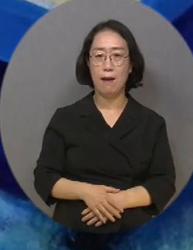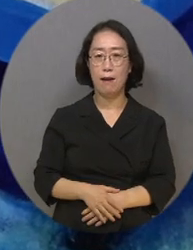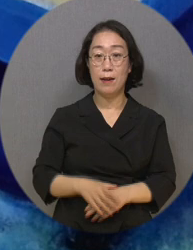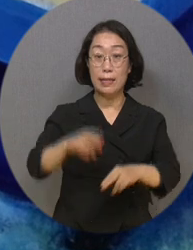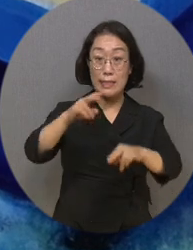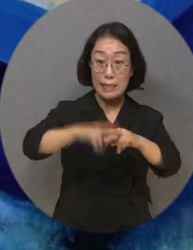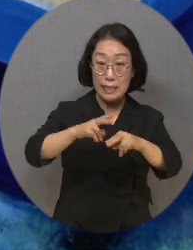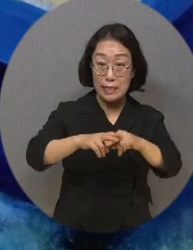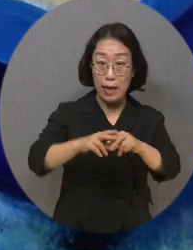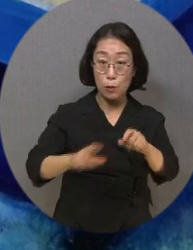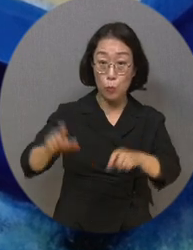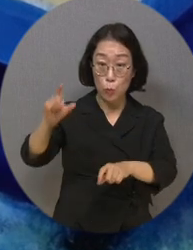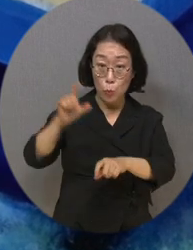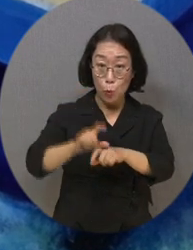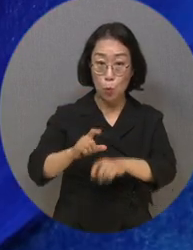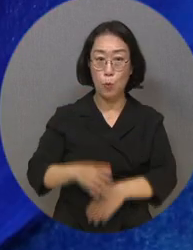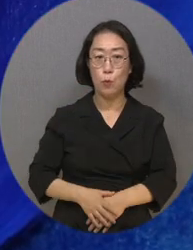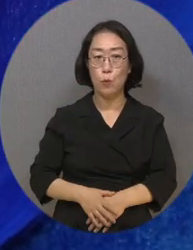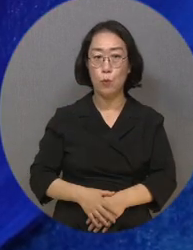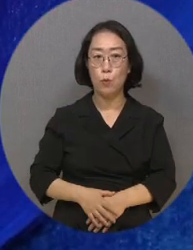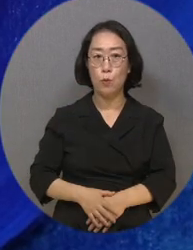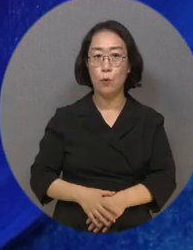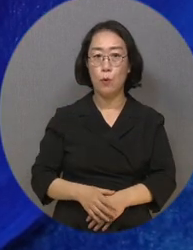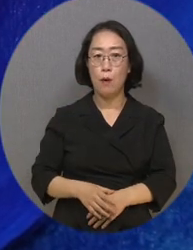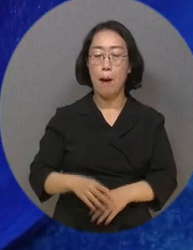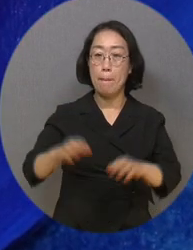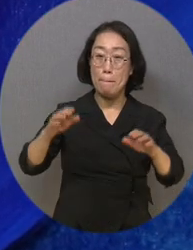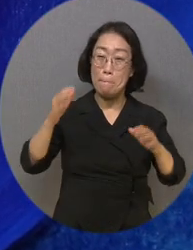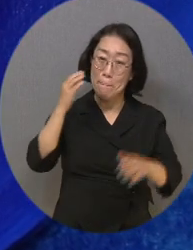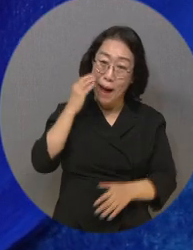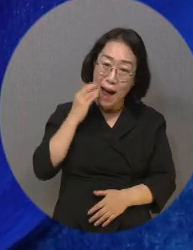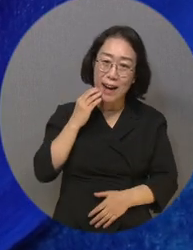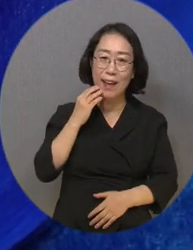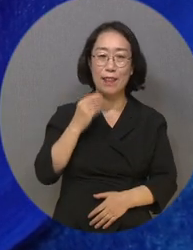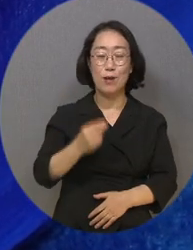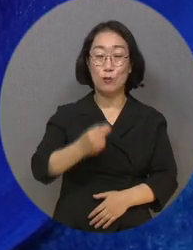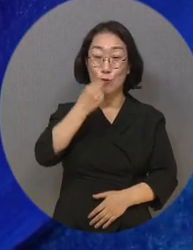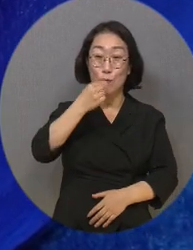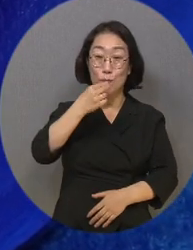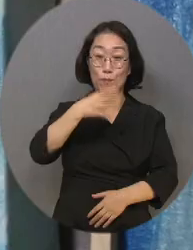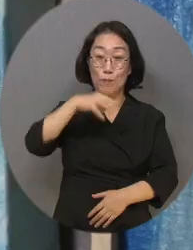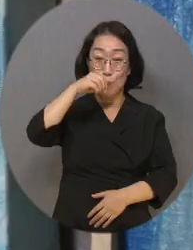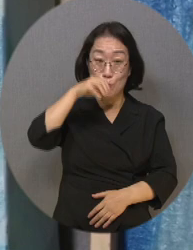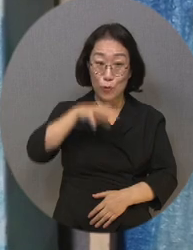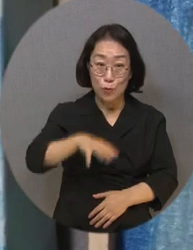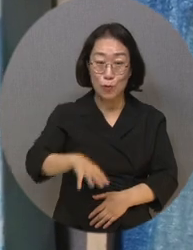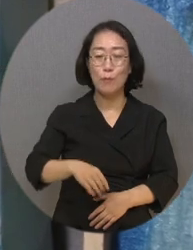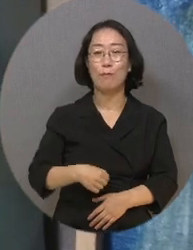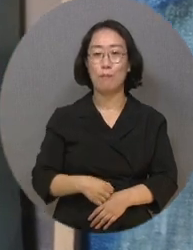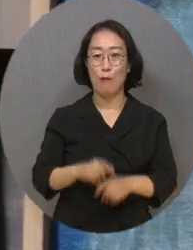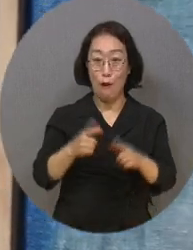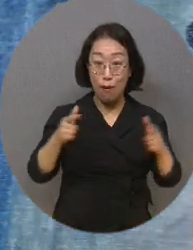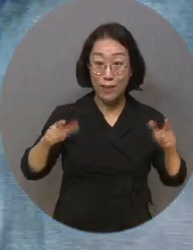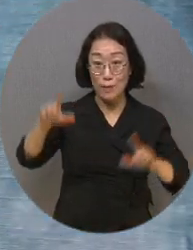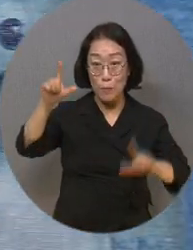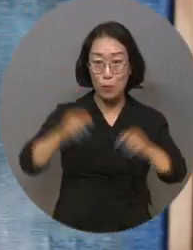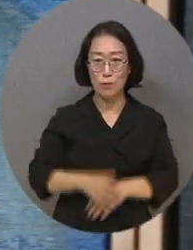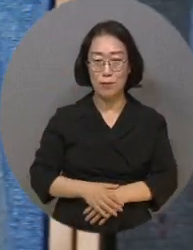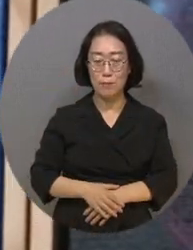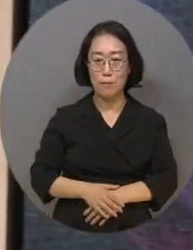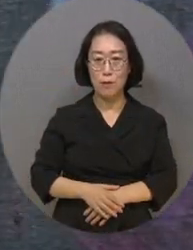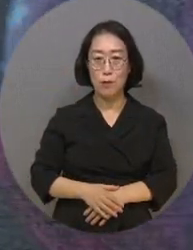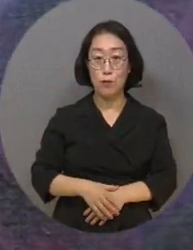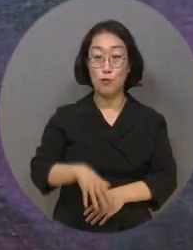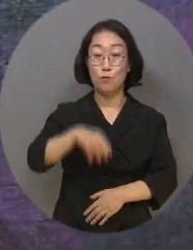의자와 함께 등장하는 파란, 숨, 바람은 작가의 조형 언어로 바람 속 나르는 그녀의